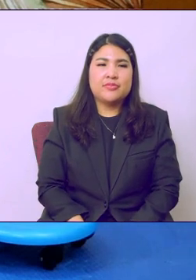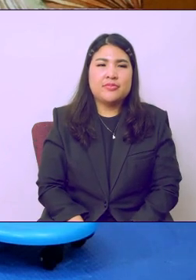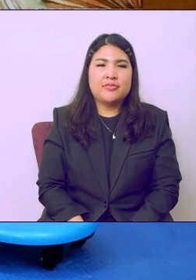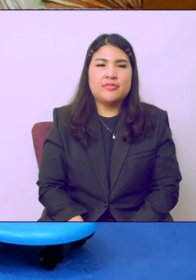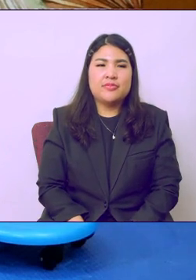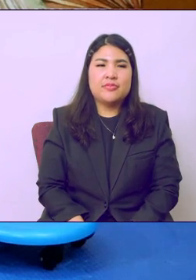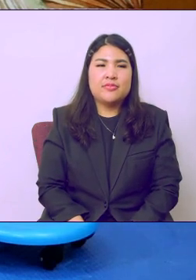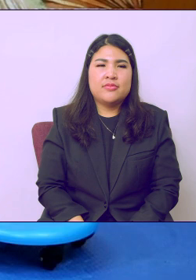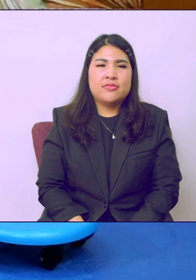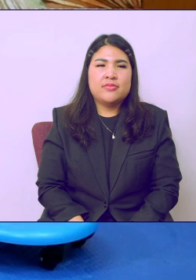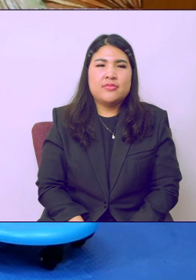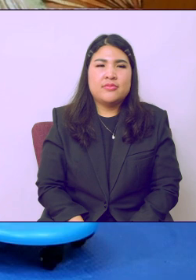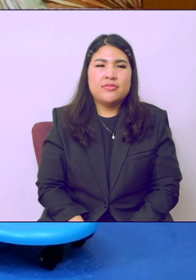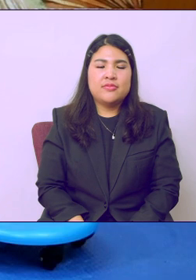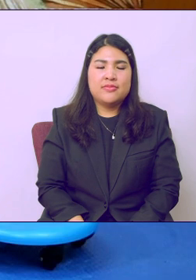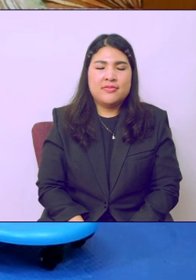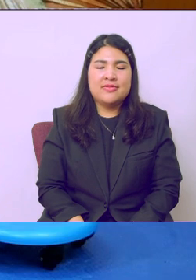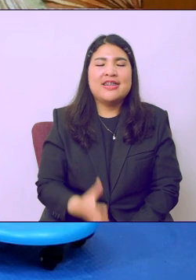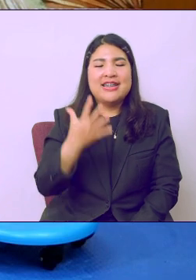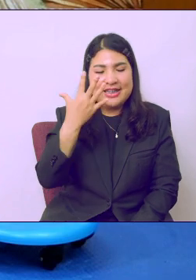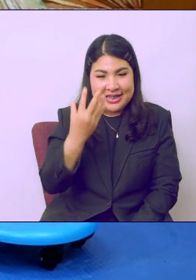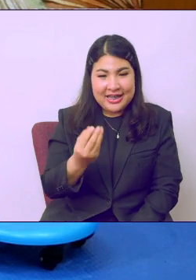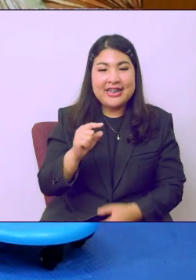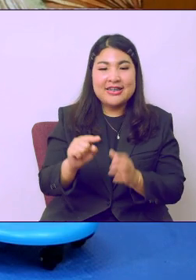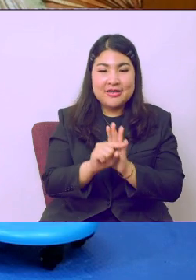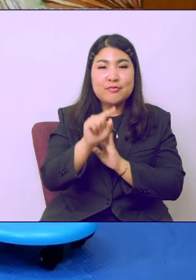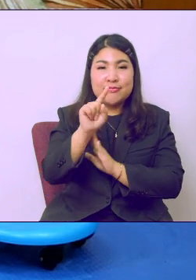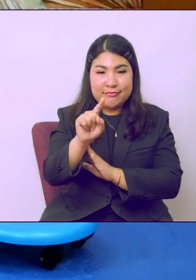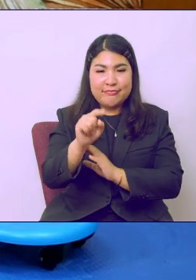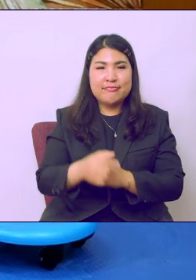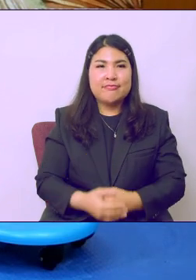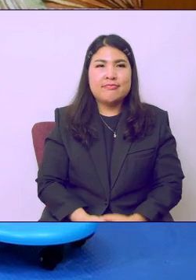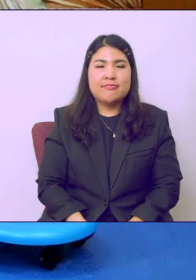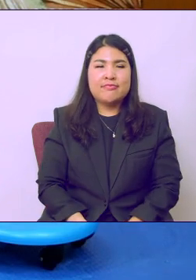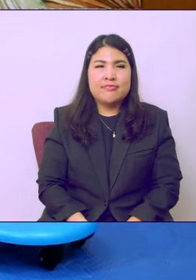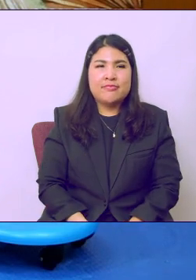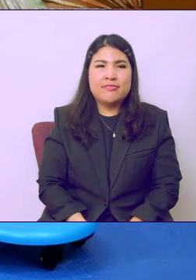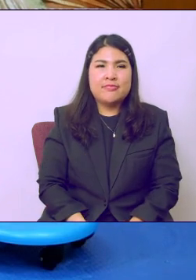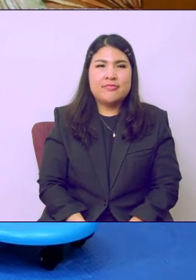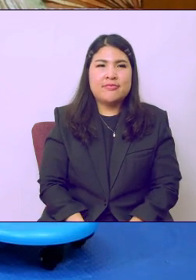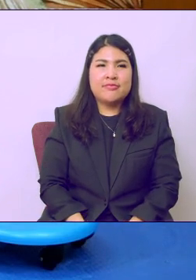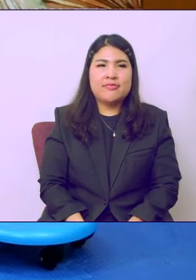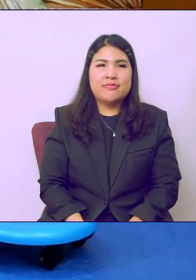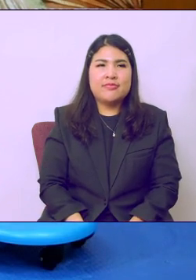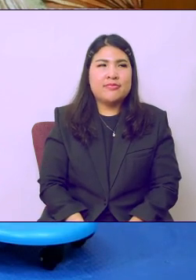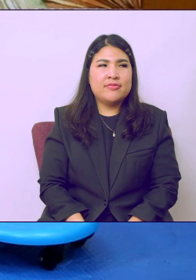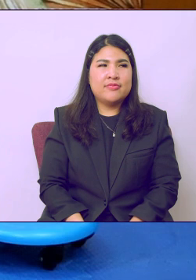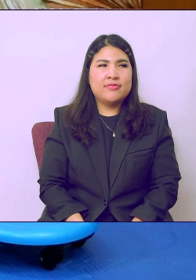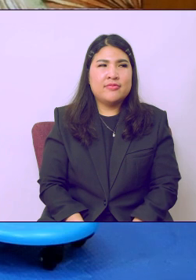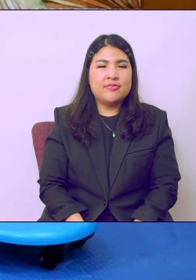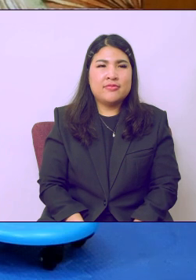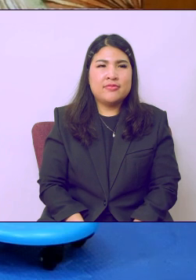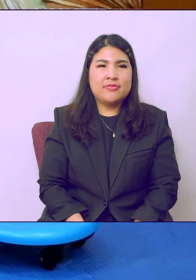โอคอ่ะเหลืออีก 1เซตเนาะเหลืออีก 1เซตเนาะนะครับเหลืออีก 1เซตต้องขอพี่ต้องมาอยู่เป็นเพื่อนผม